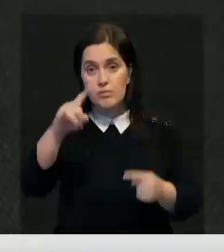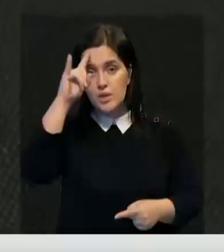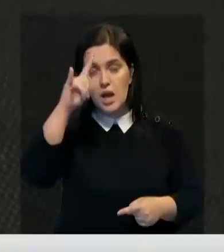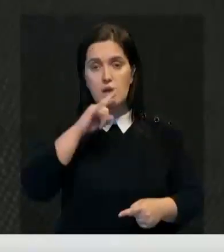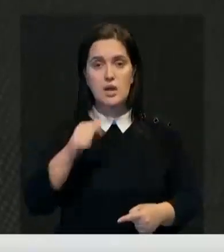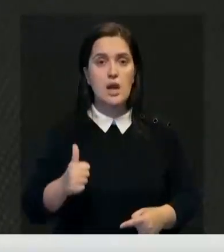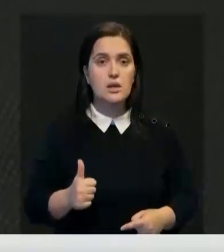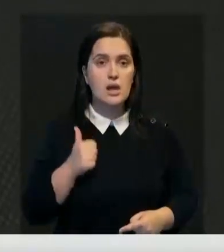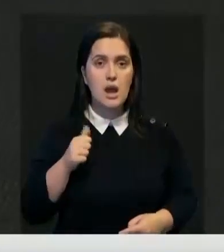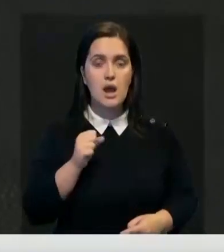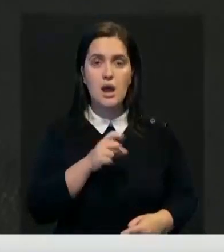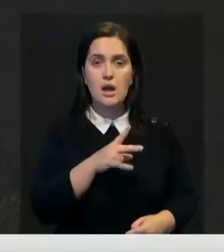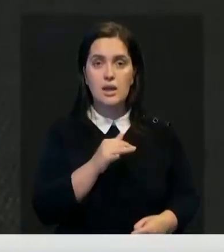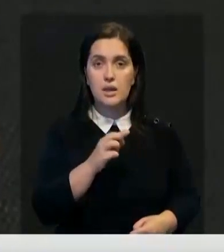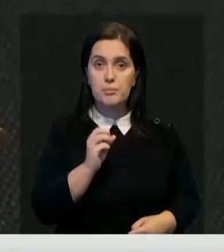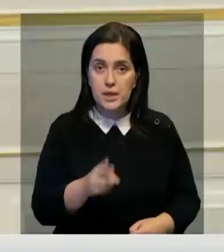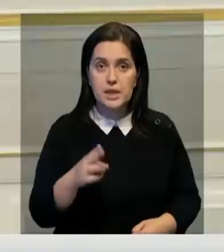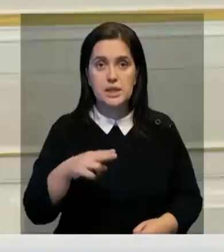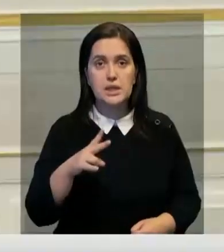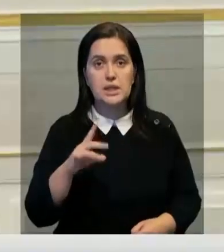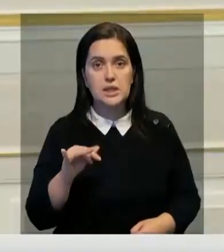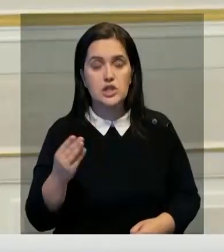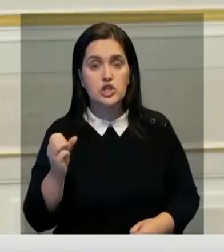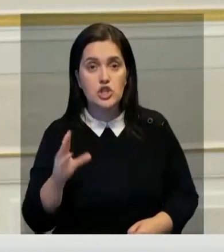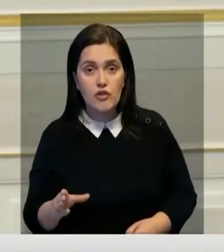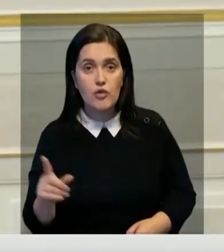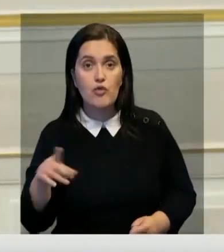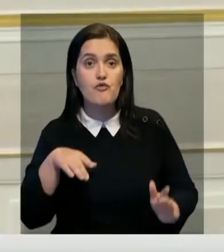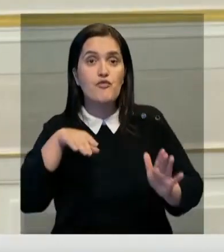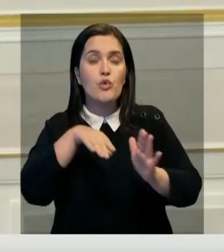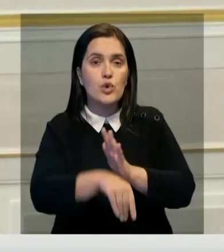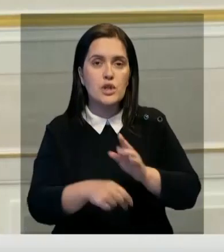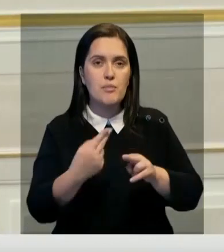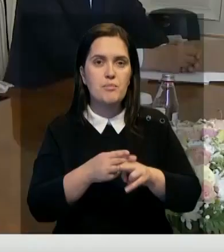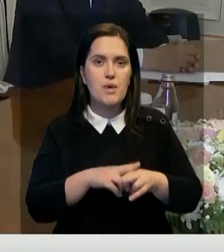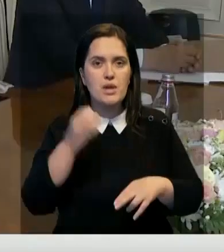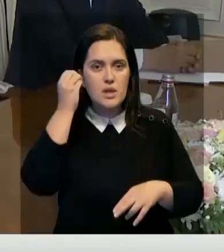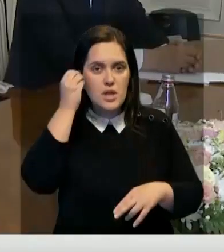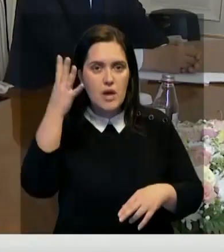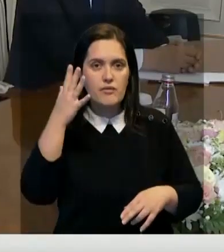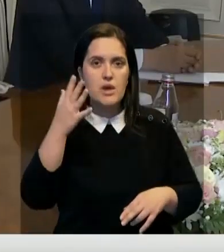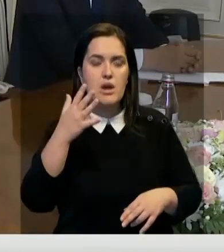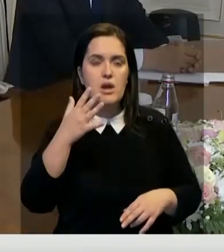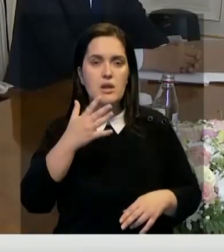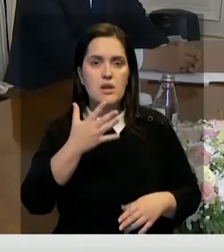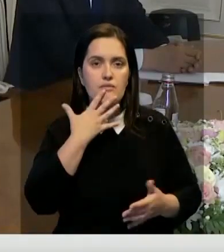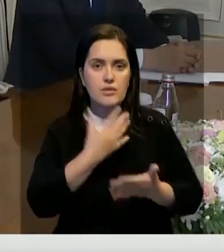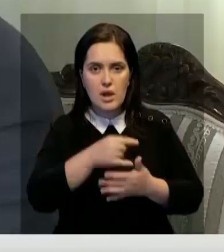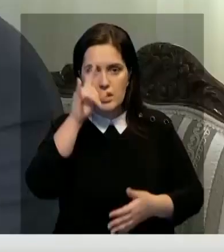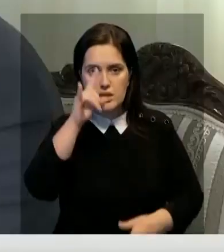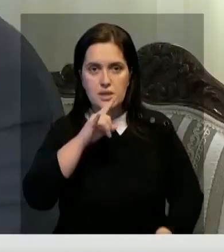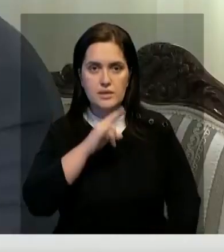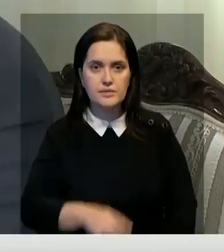и отметил, что казахстанцы гордятся Алибеком Днишевым, подчеркнув, что он входит в число наиболее талантливых личностей нашей